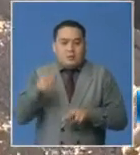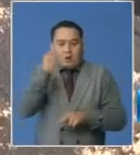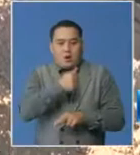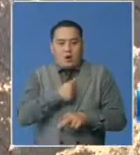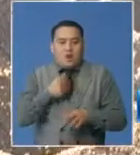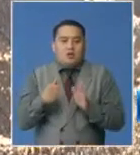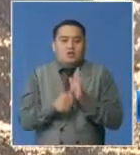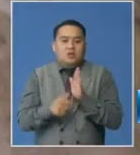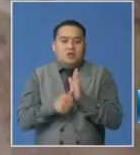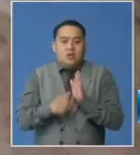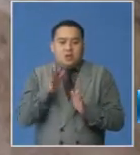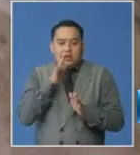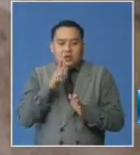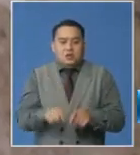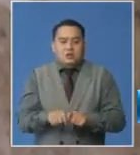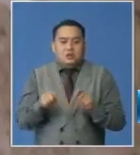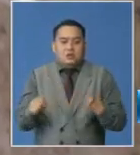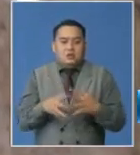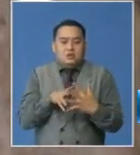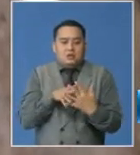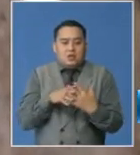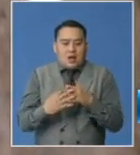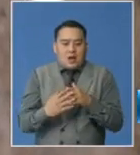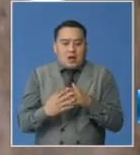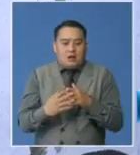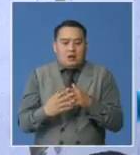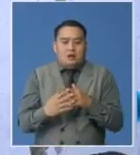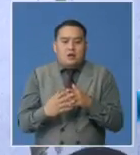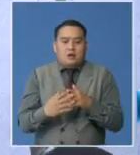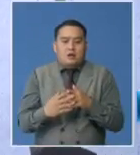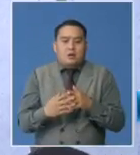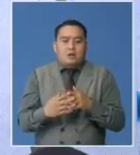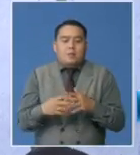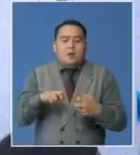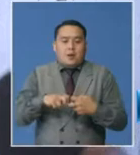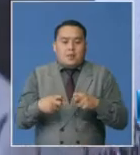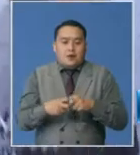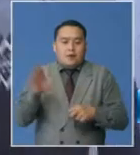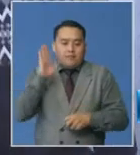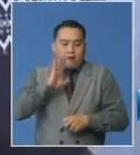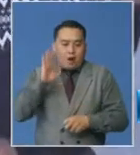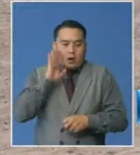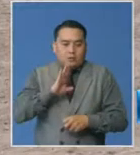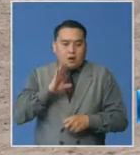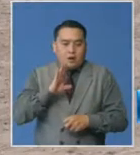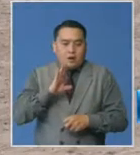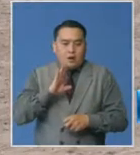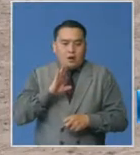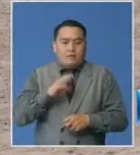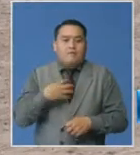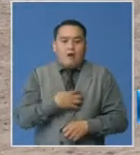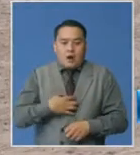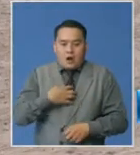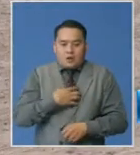уже 60 лет с момента создания населенного пункта. И с тех самых пор проблема питьевой воды для местных жителей самая